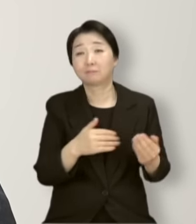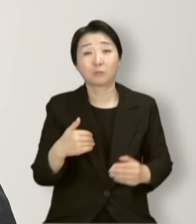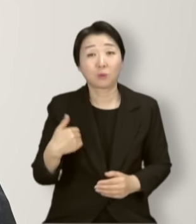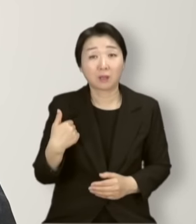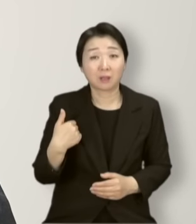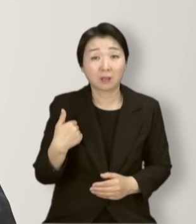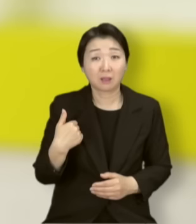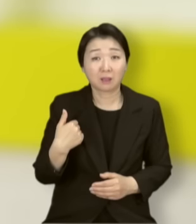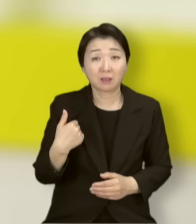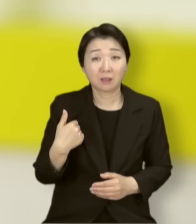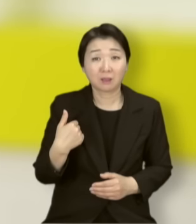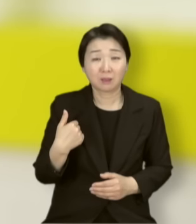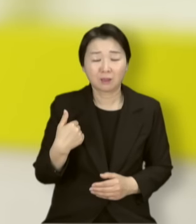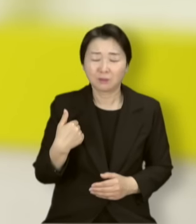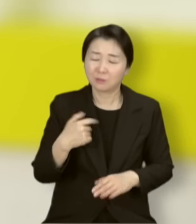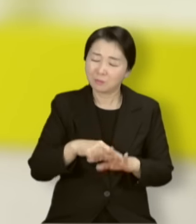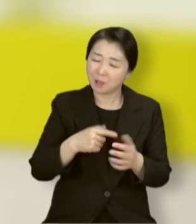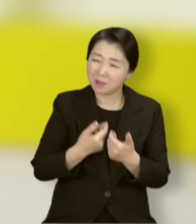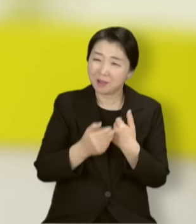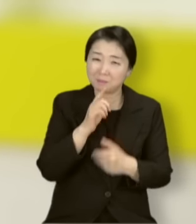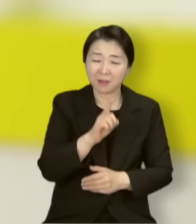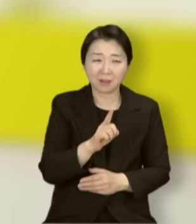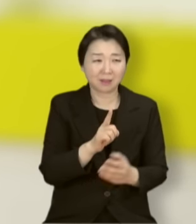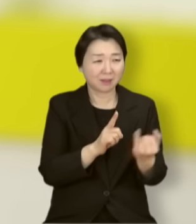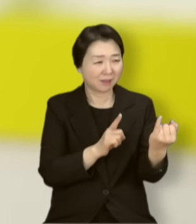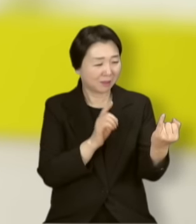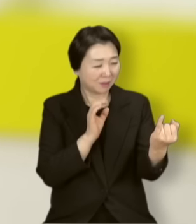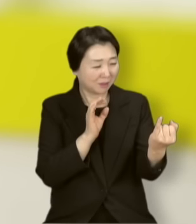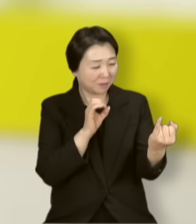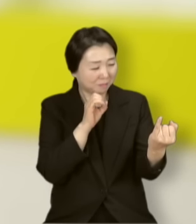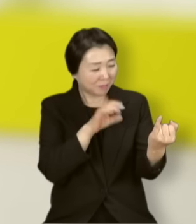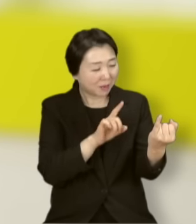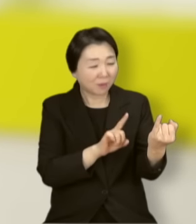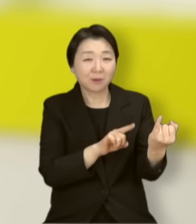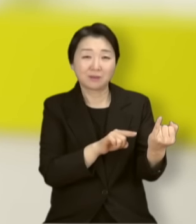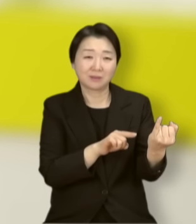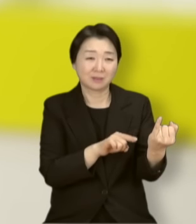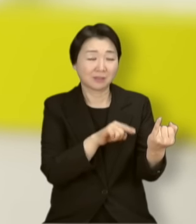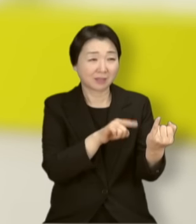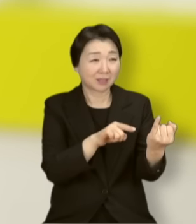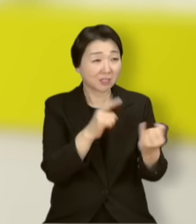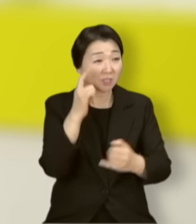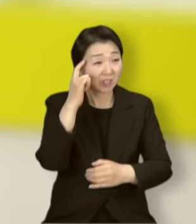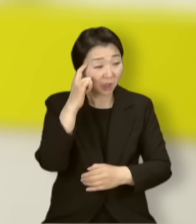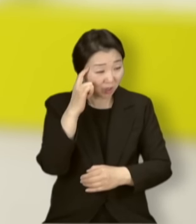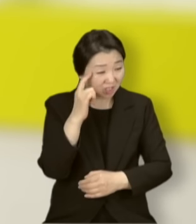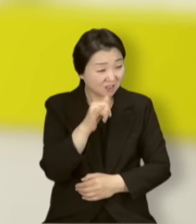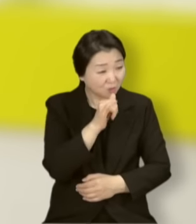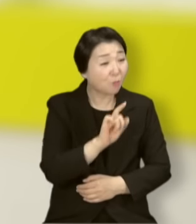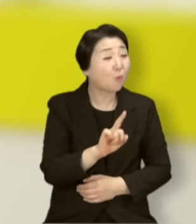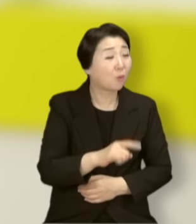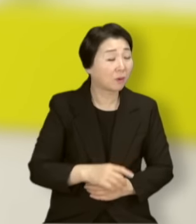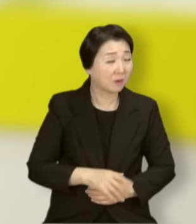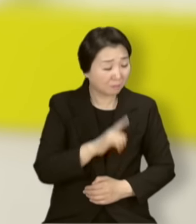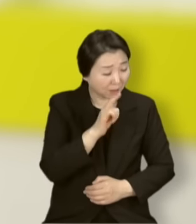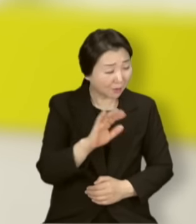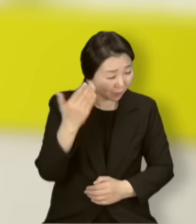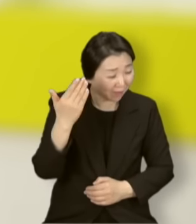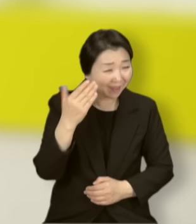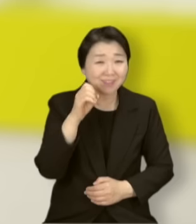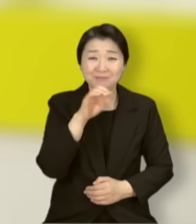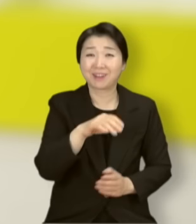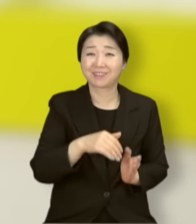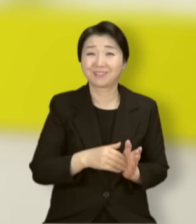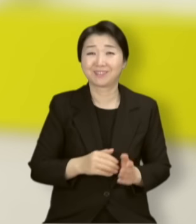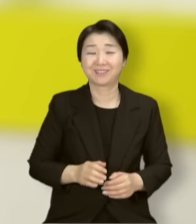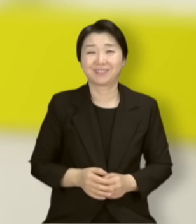네. 그래서 아내 그 모습으로 제가 뭐라 그랬냐면 네. 당신이 정신이 있냐? 그게 말이 되냐?